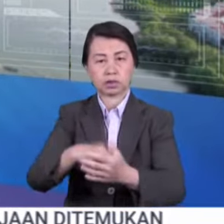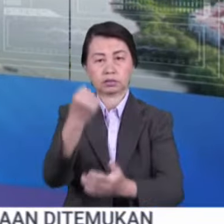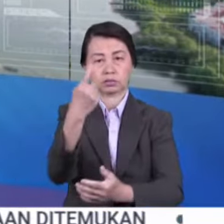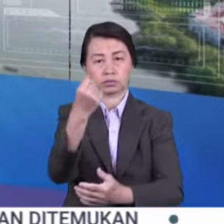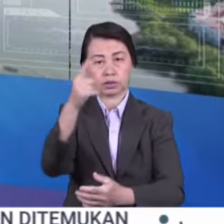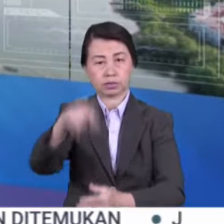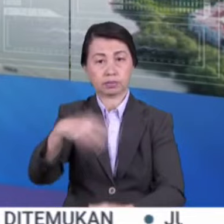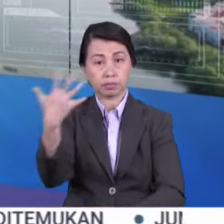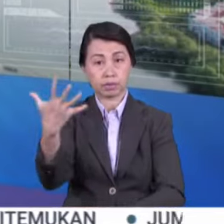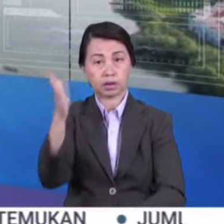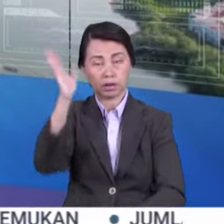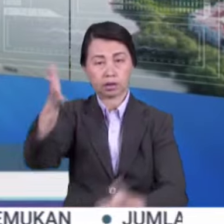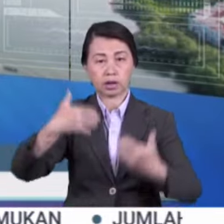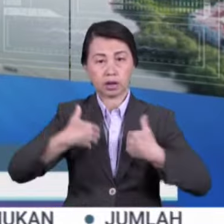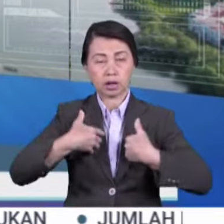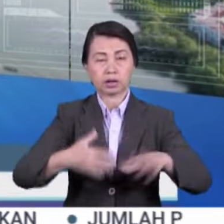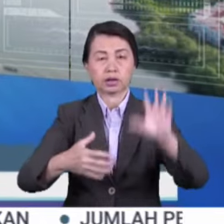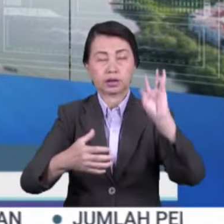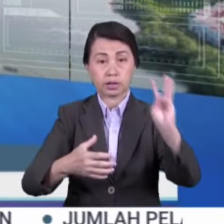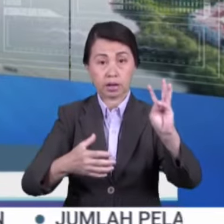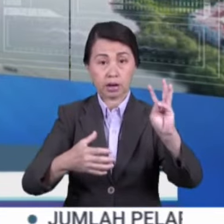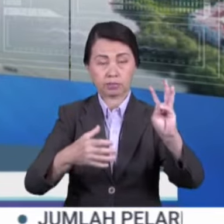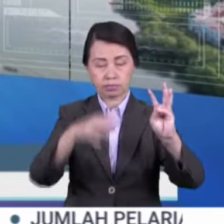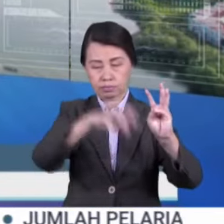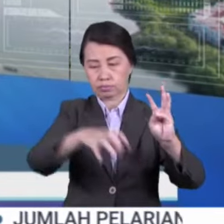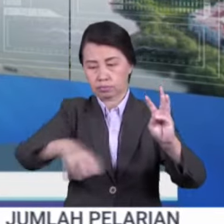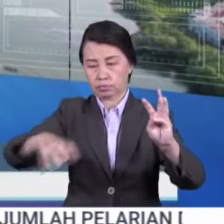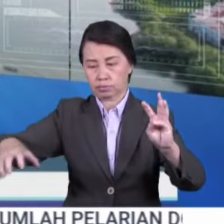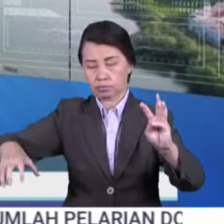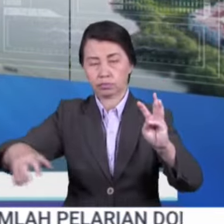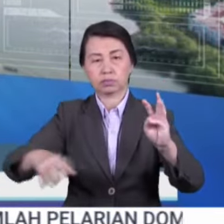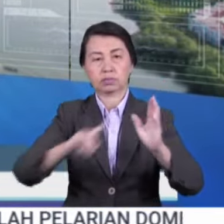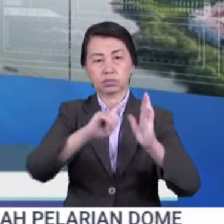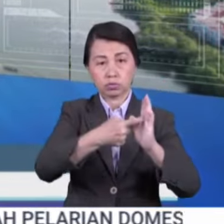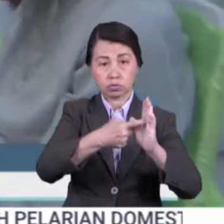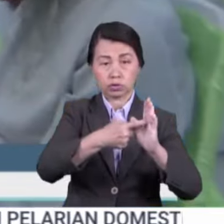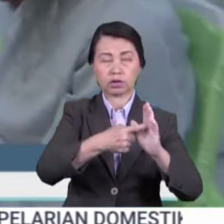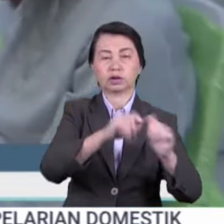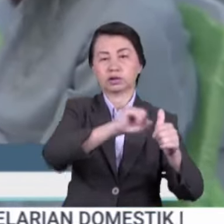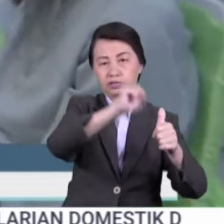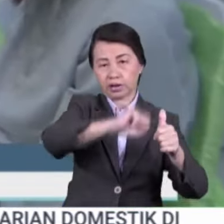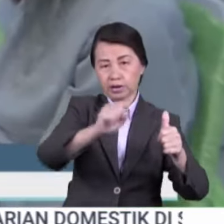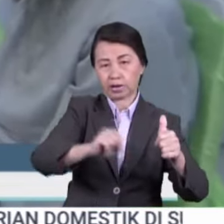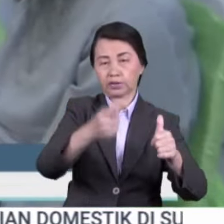ini. Ia akan diadakan di 6 zon seluruh negeri bermula Sandakan.